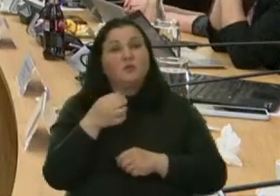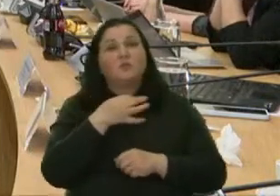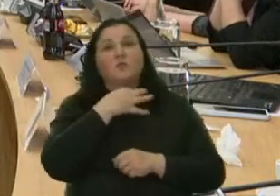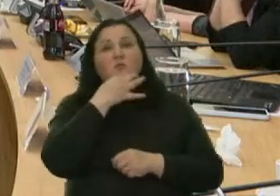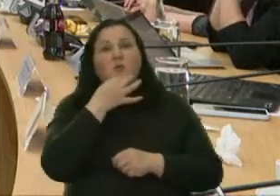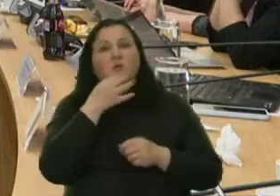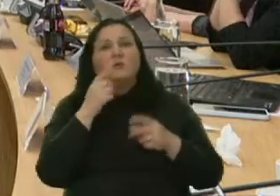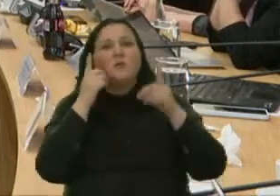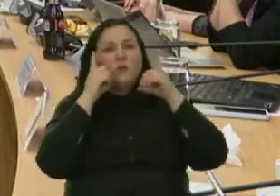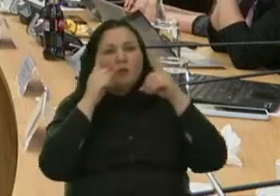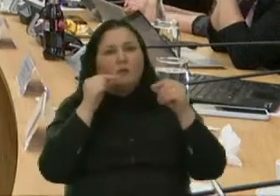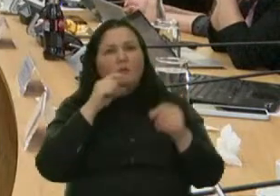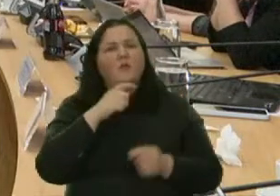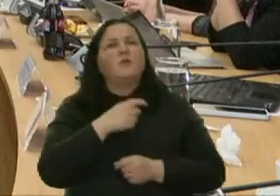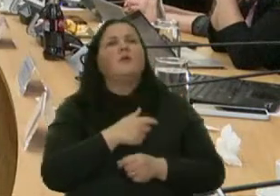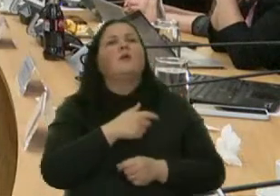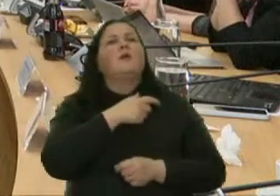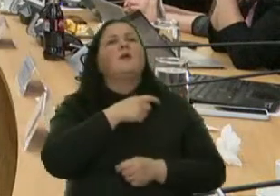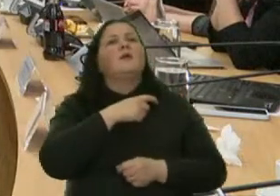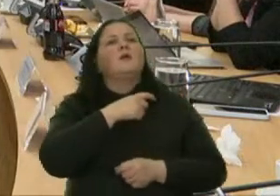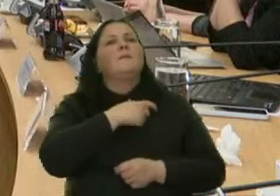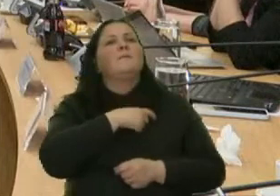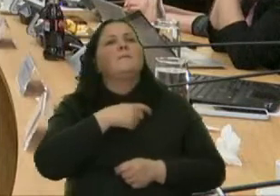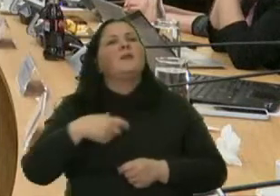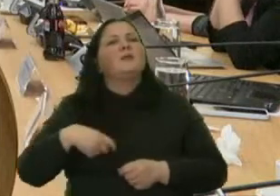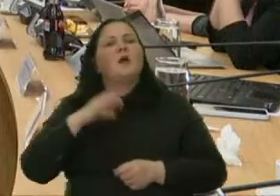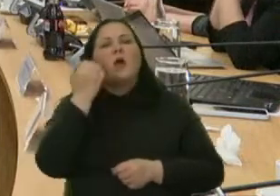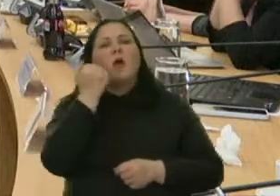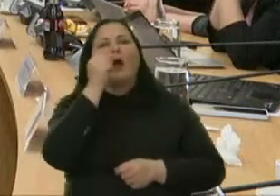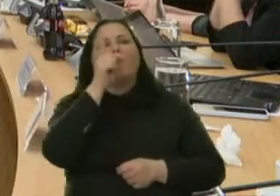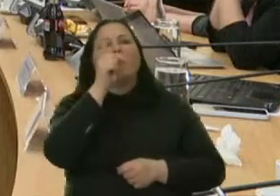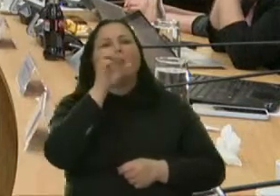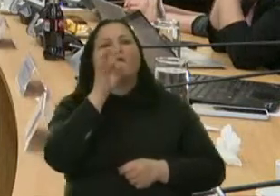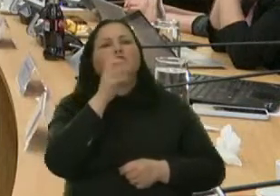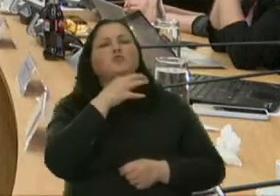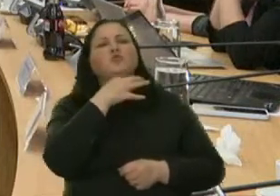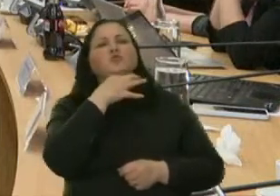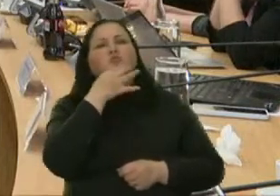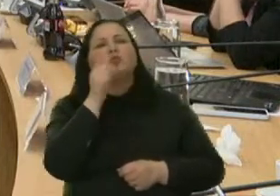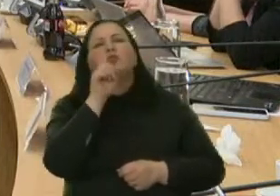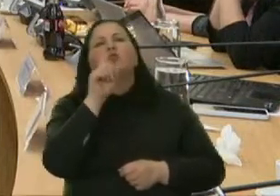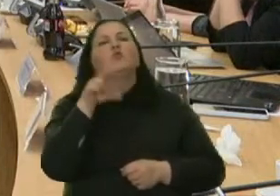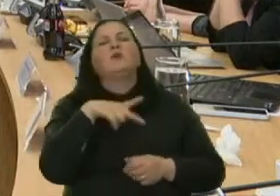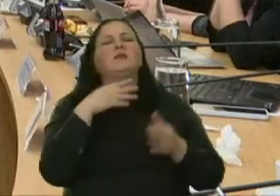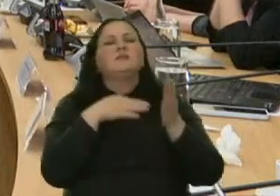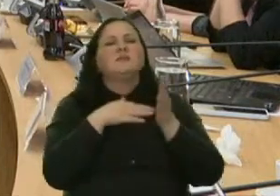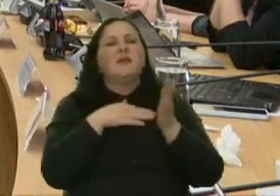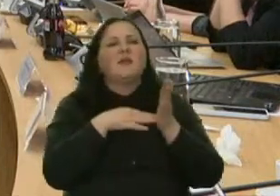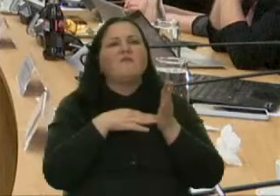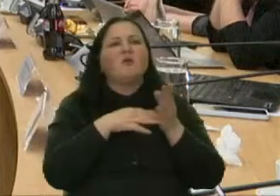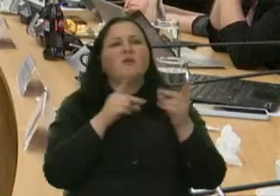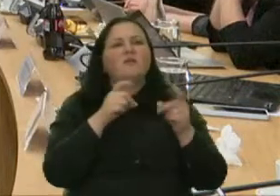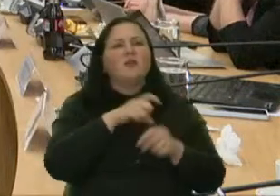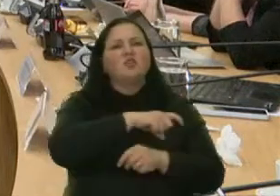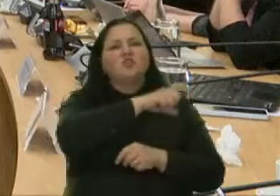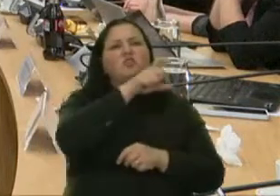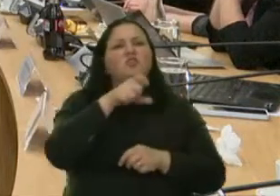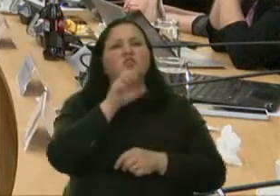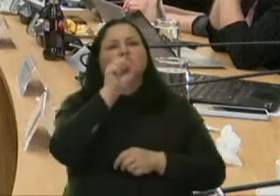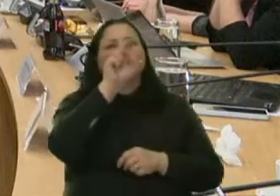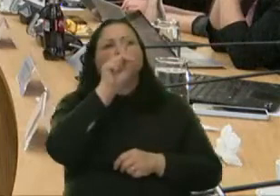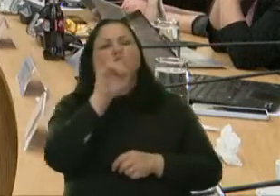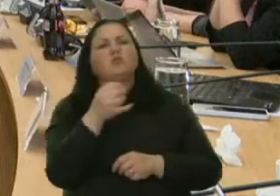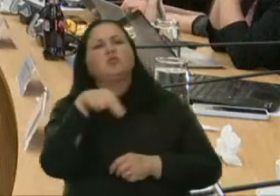în răspunsul primarului a postul către cnir Se spunea că nu este nevoie de centura de Sud și de Nord nu de centura